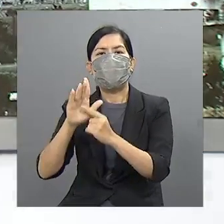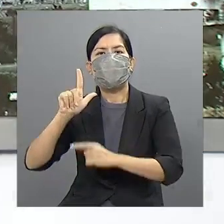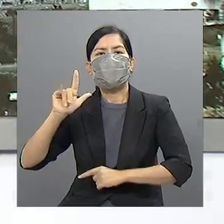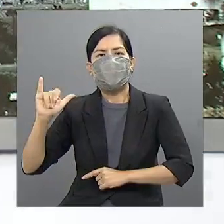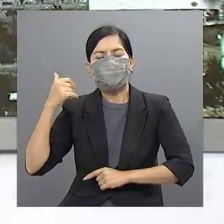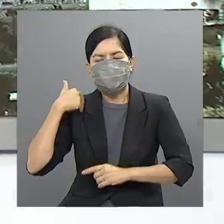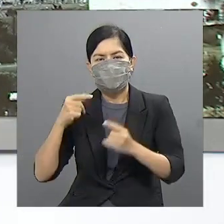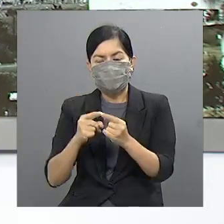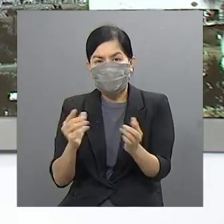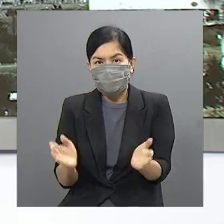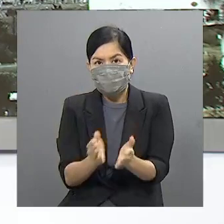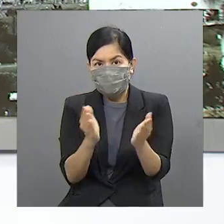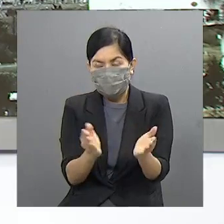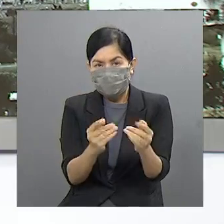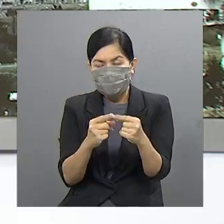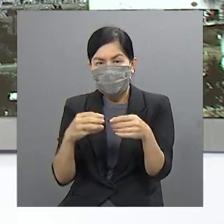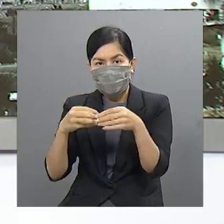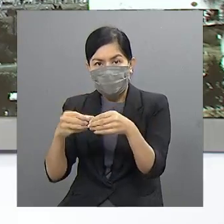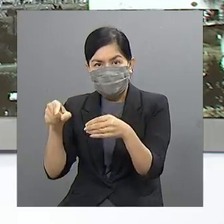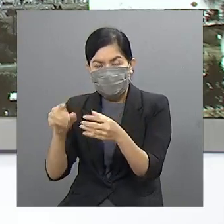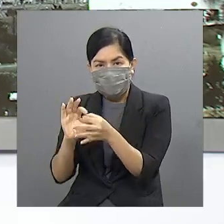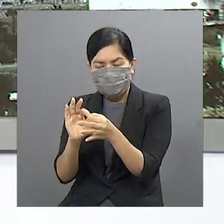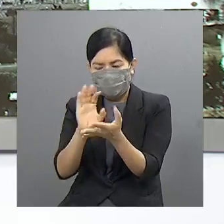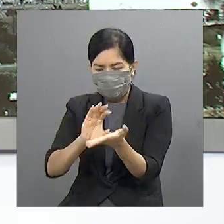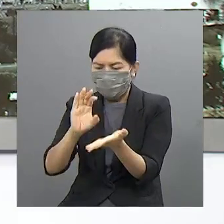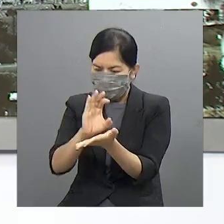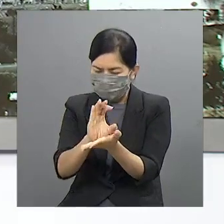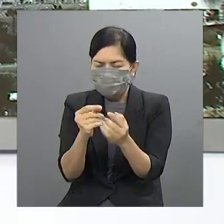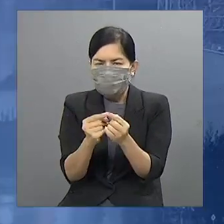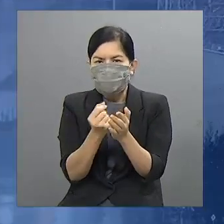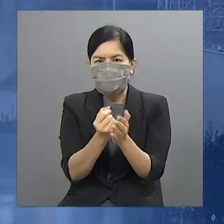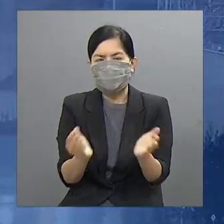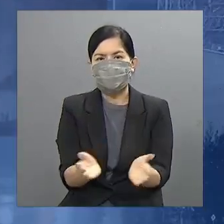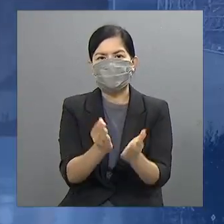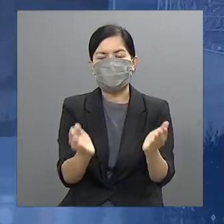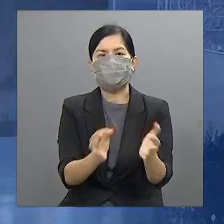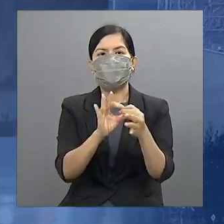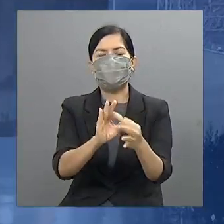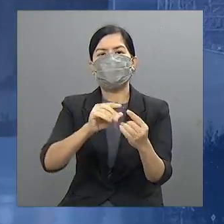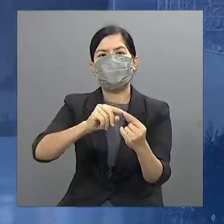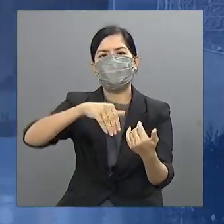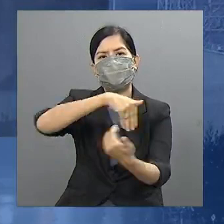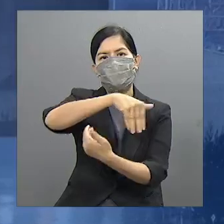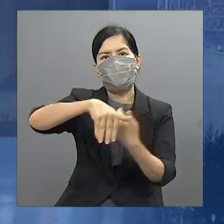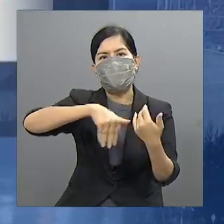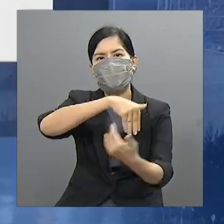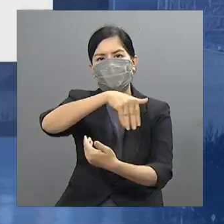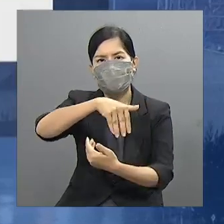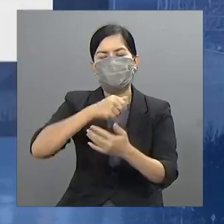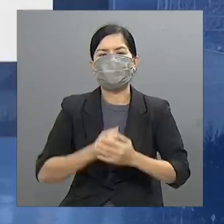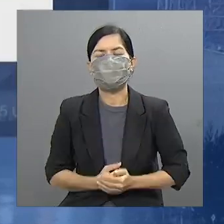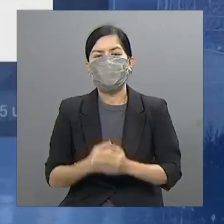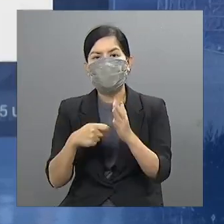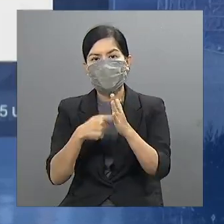พื่อผลักดันนโยบายด้านสิ่งแวดล้อมในออสเตรเลียเองค่ะส่วนสาเหตุที่ต้องสนใจค่ะเป็นเพราะว่าอะ